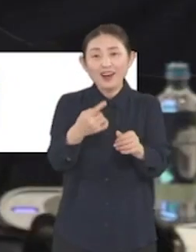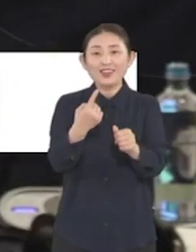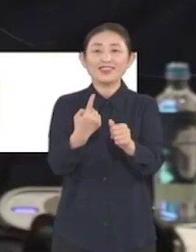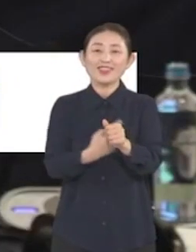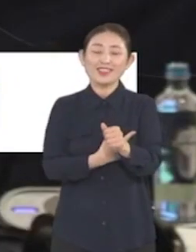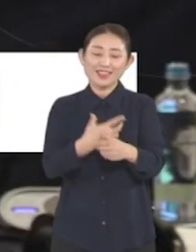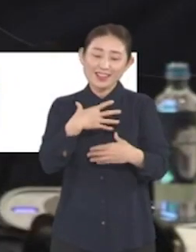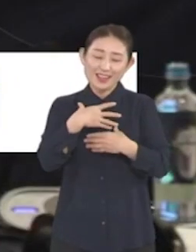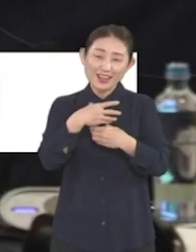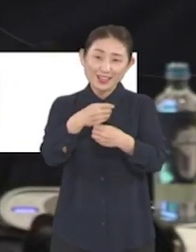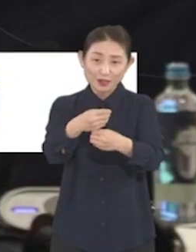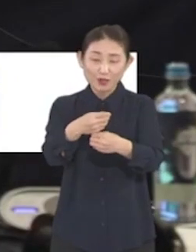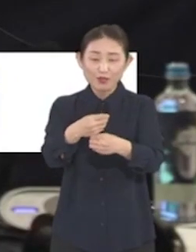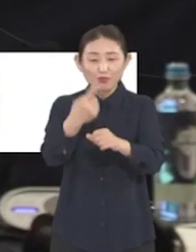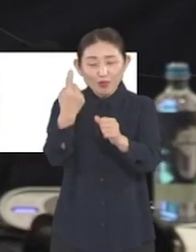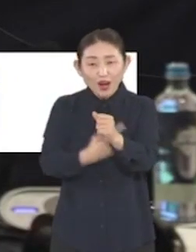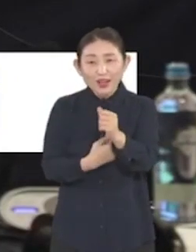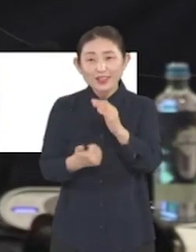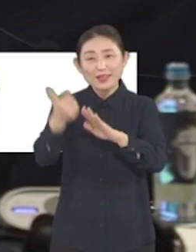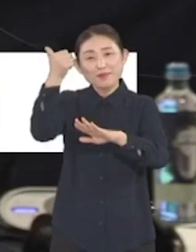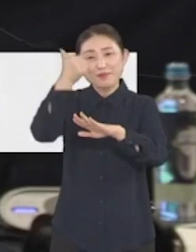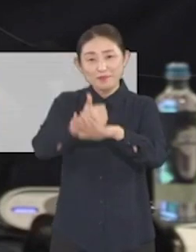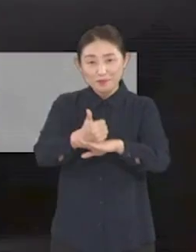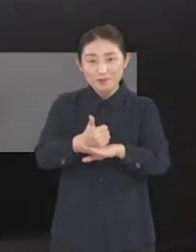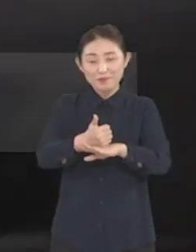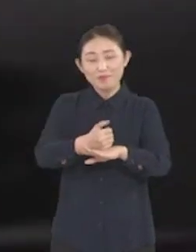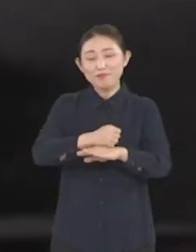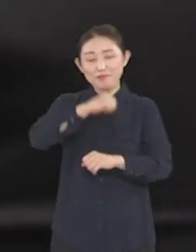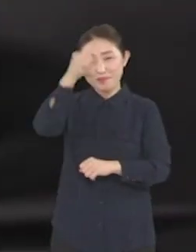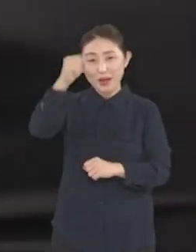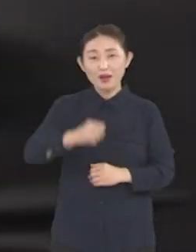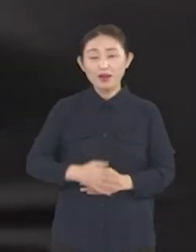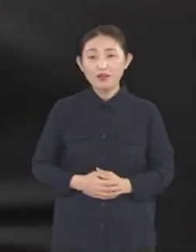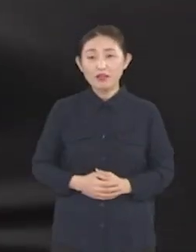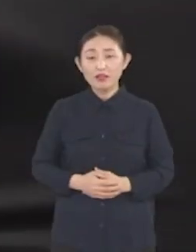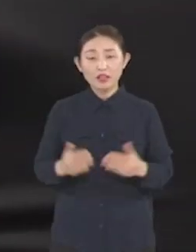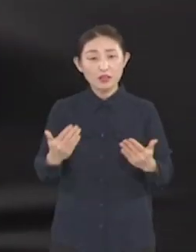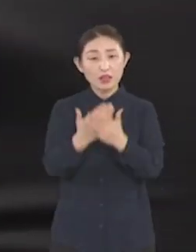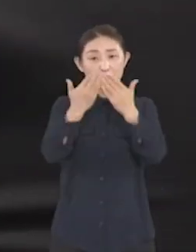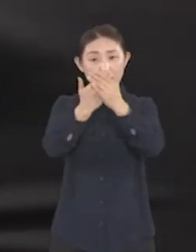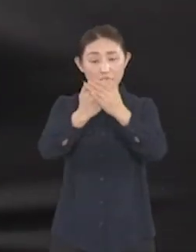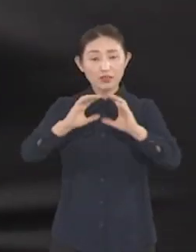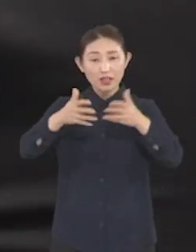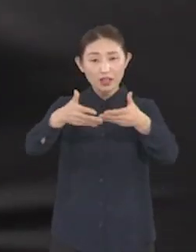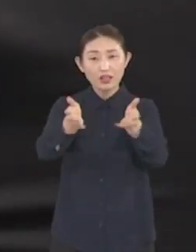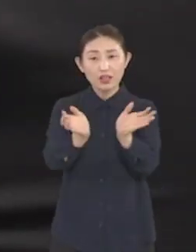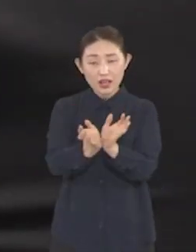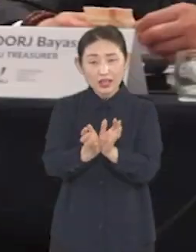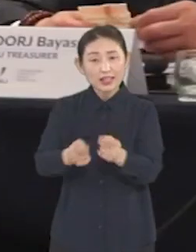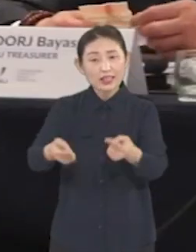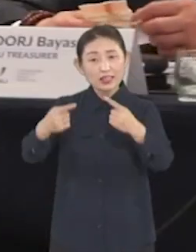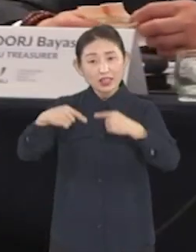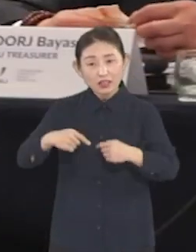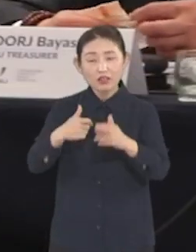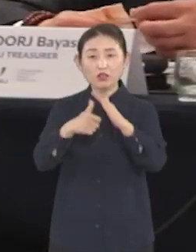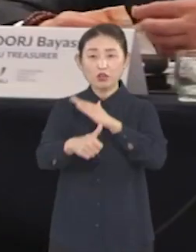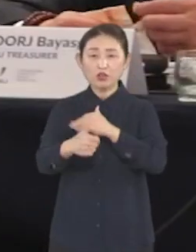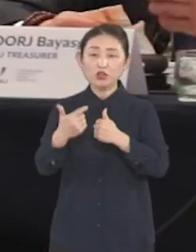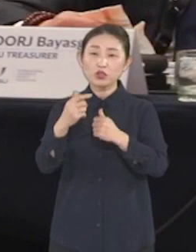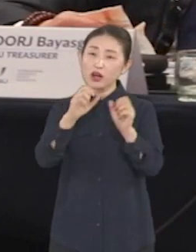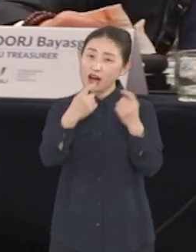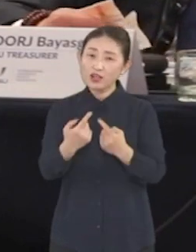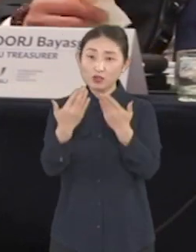점을 강조한 게 성공 요인으로 꼽힙니다. 또 개발도상국 참가 선수 등의 참가 비용 혜택을 일부